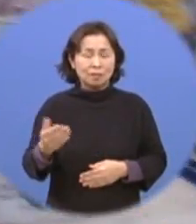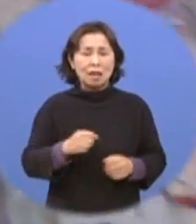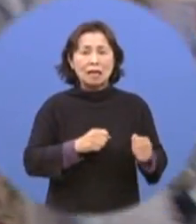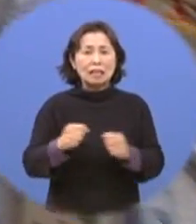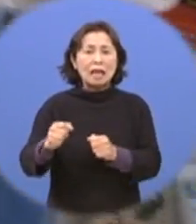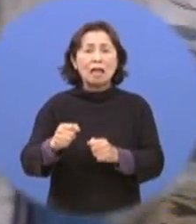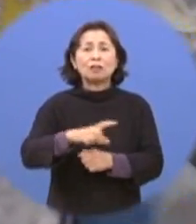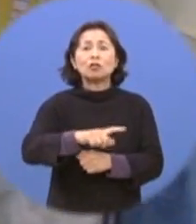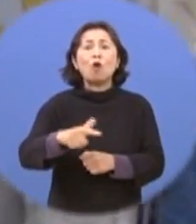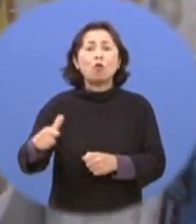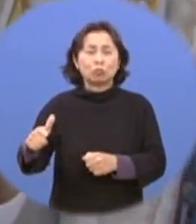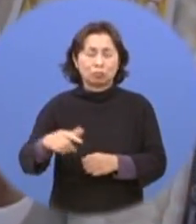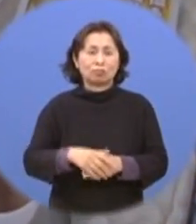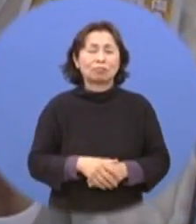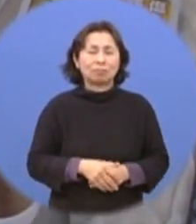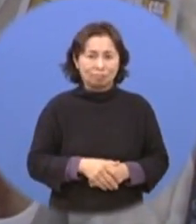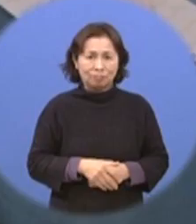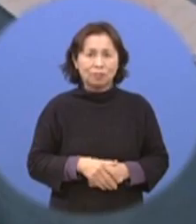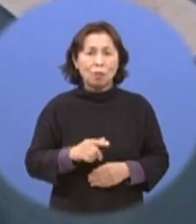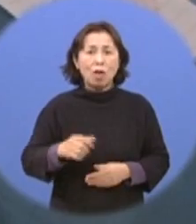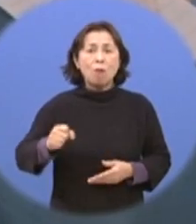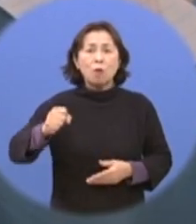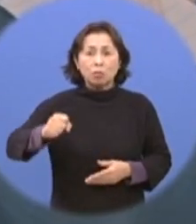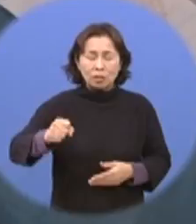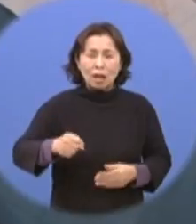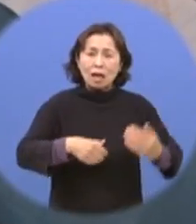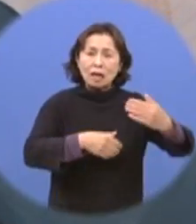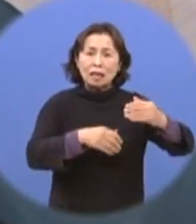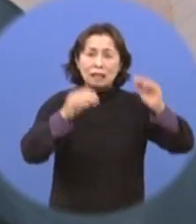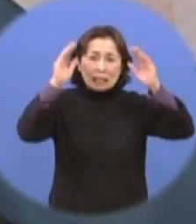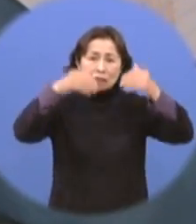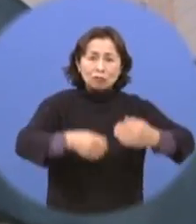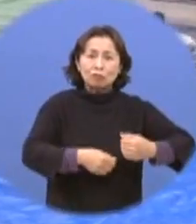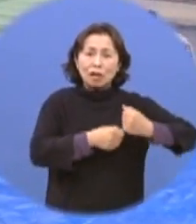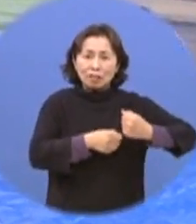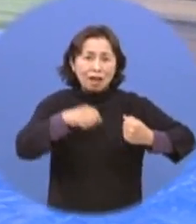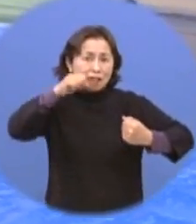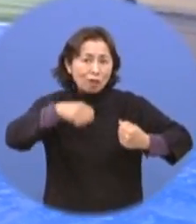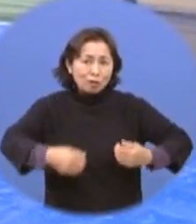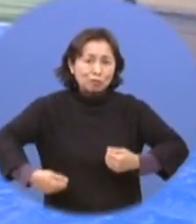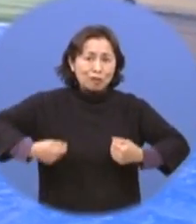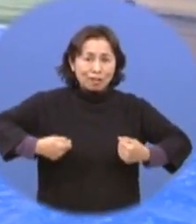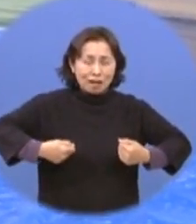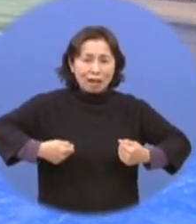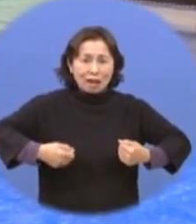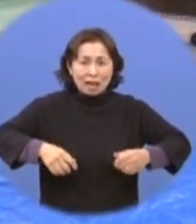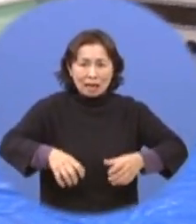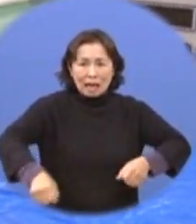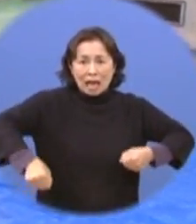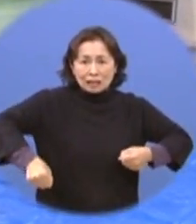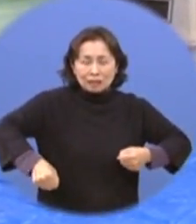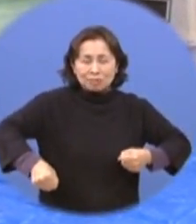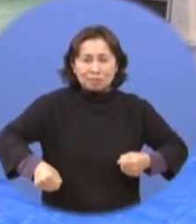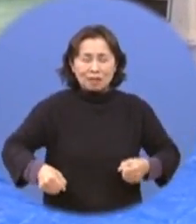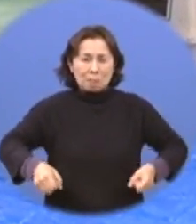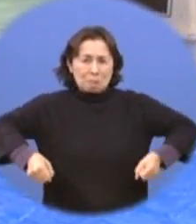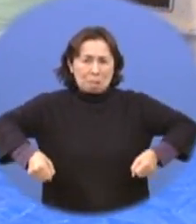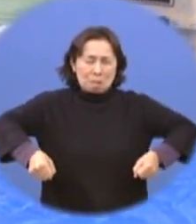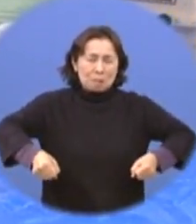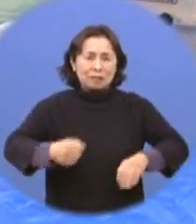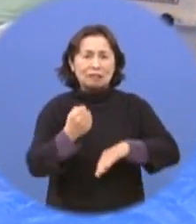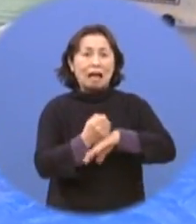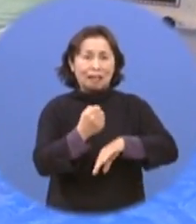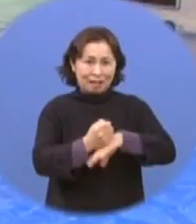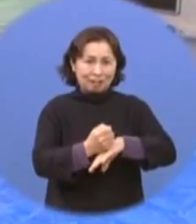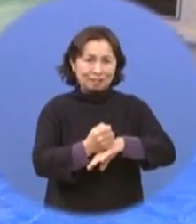です避難物持っていぬもので猫を持ってケージにもって大変ですです